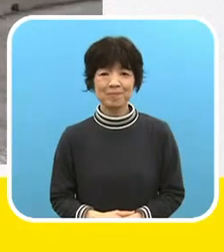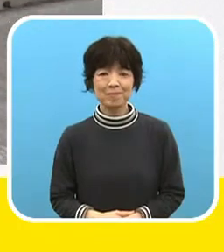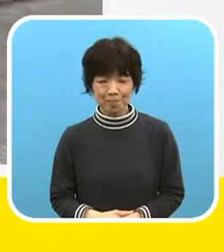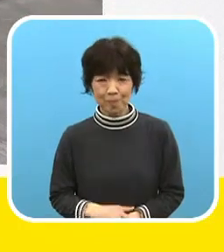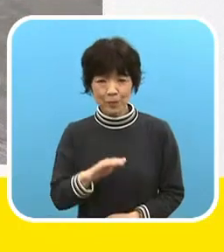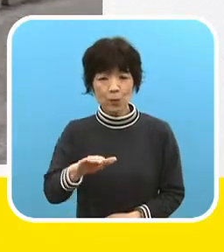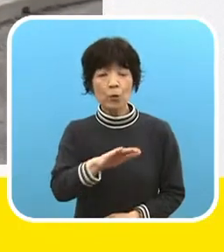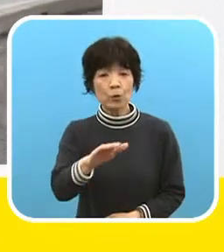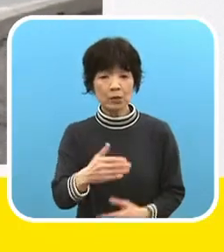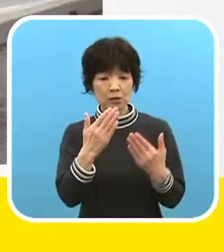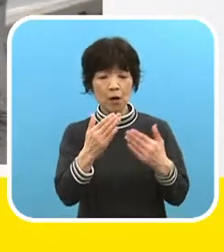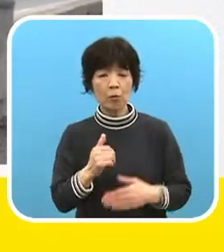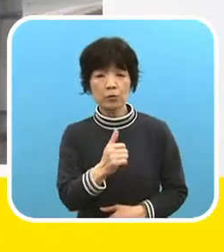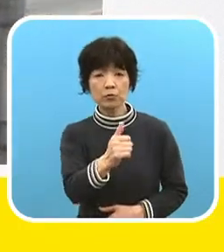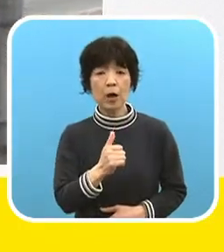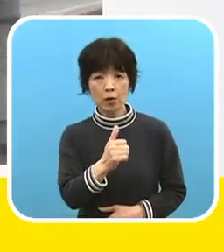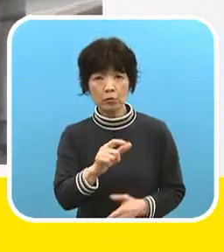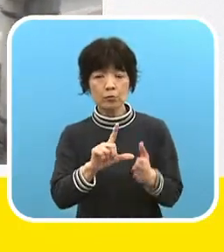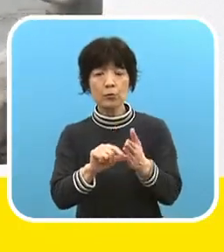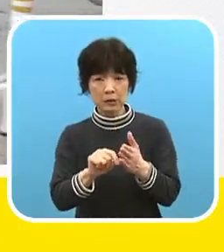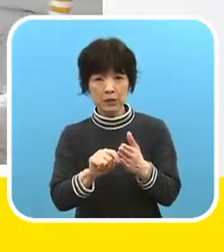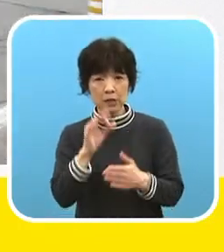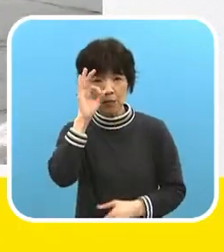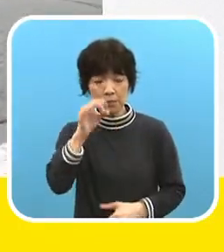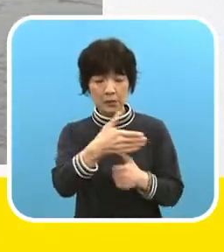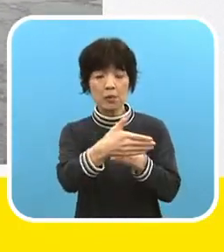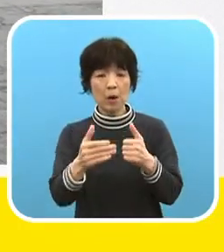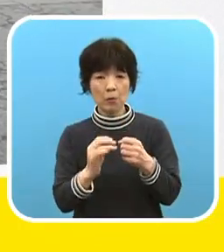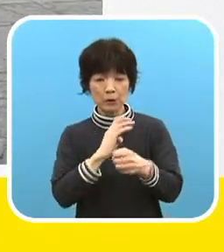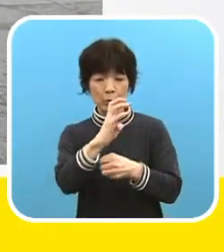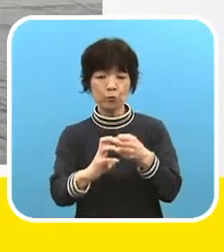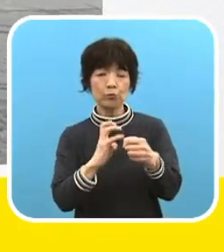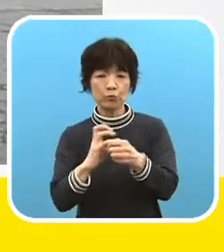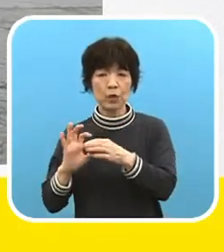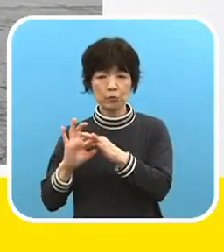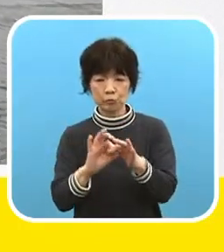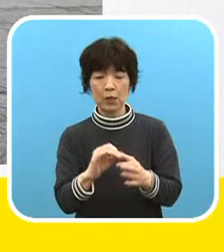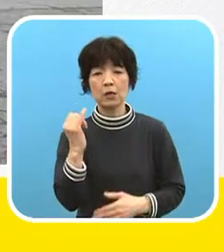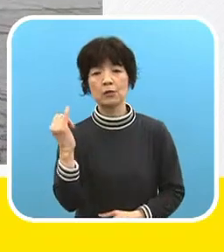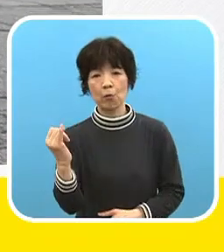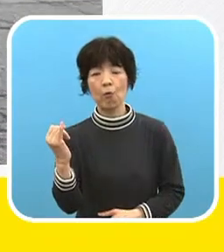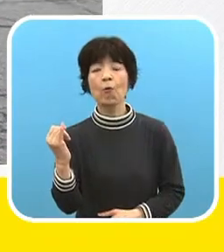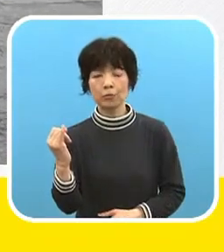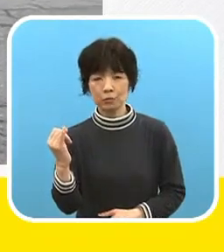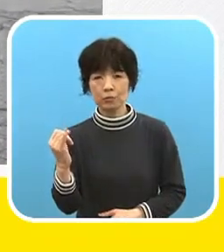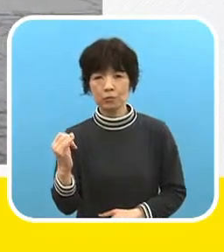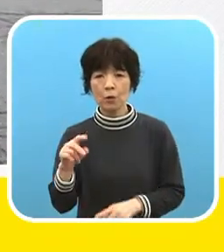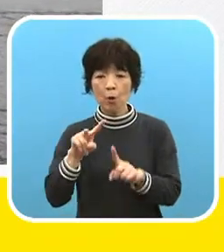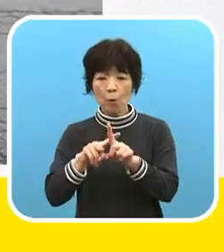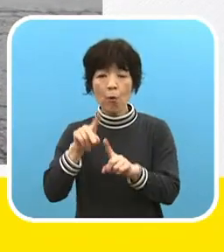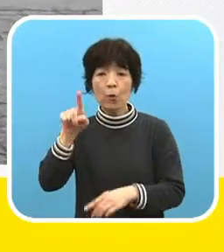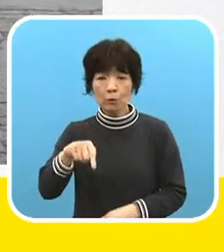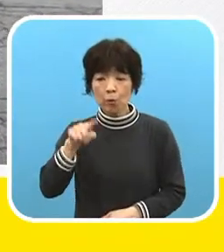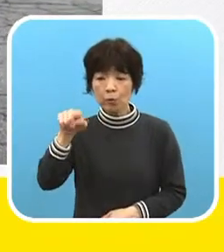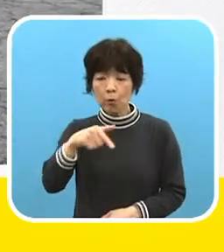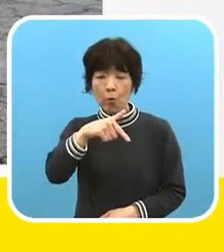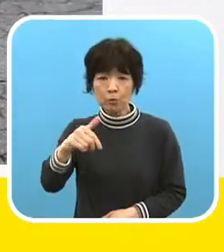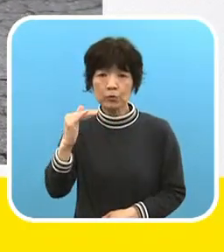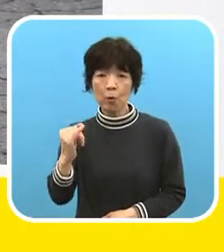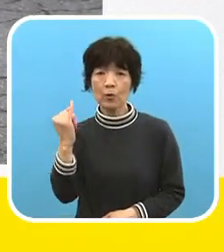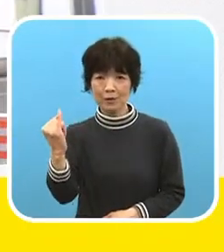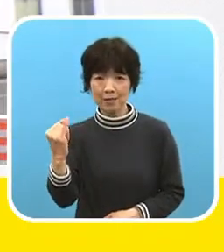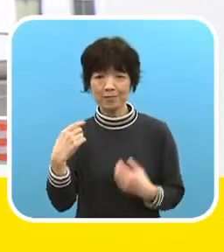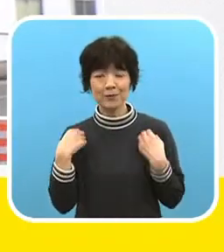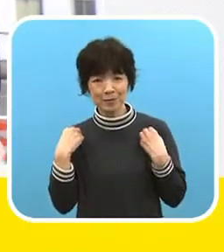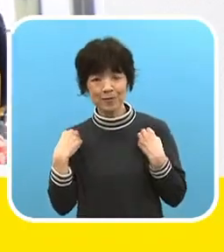子供たちの通学どこ40年も見守り続けてきた人がいるんだ。小野信子さん、制服